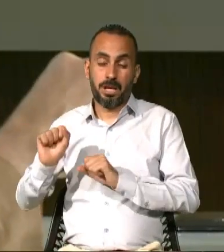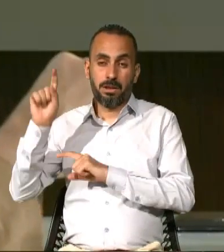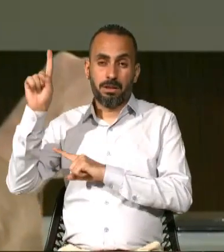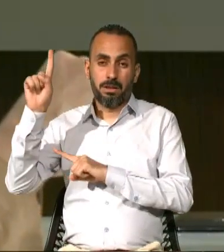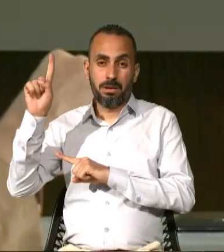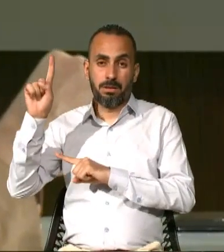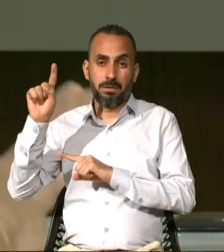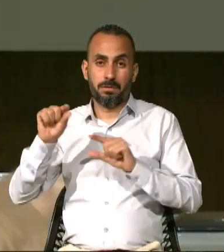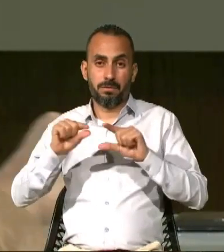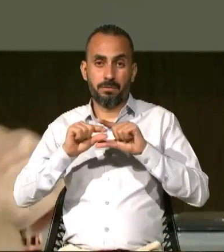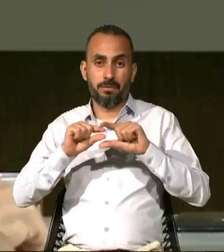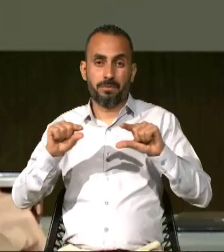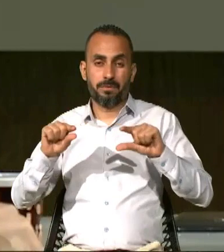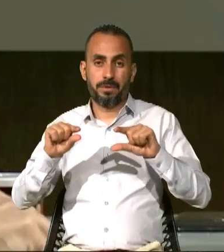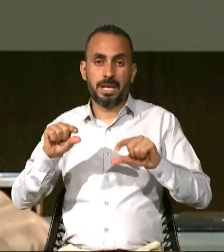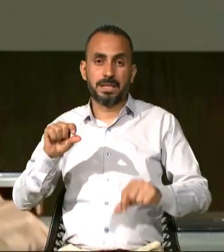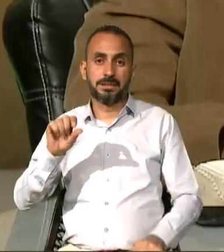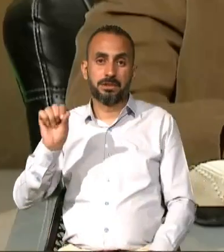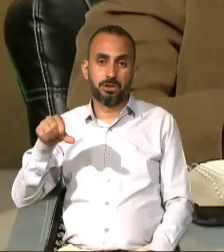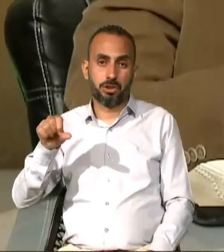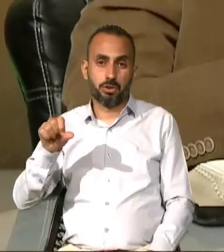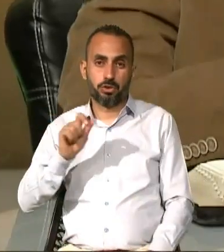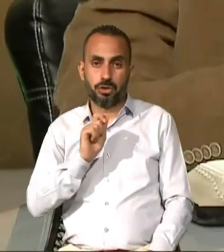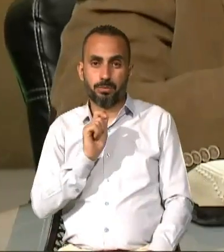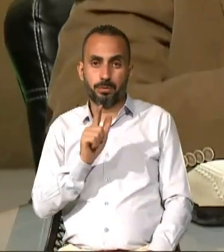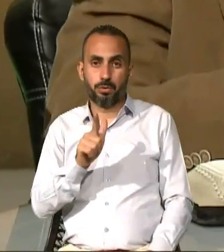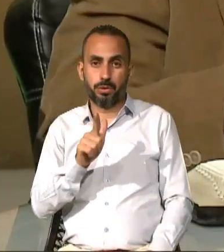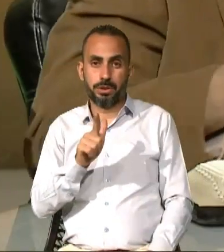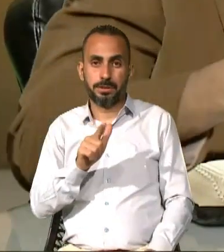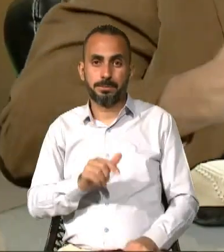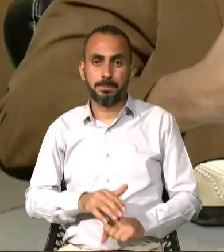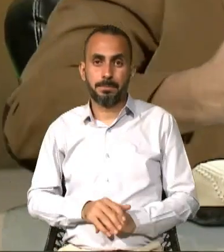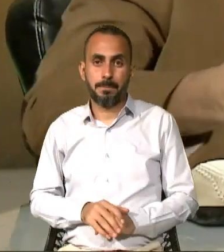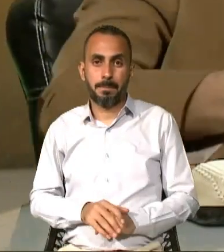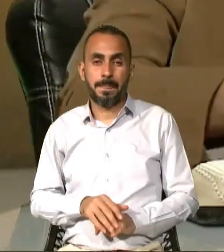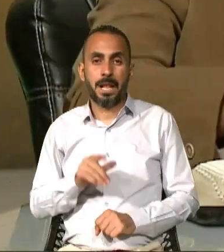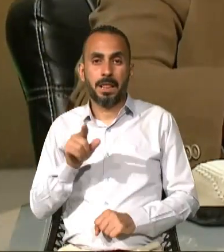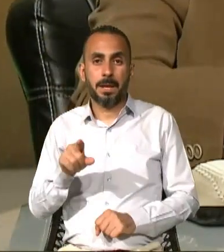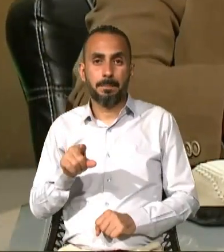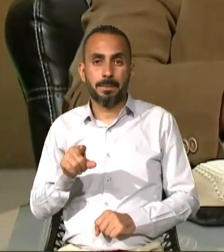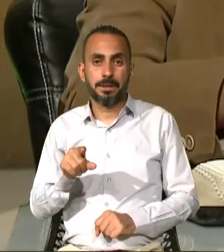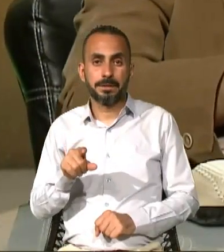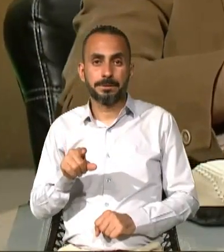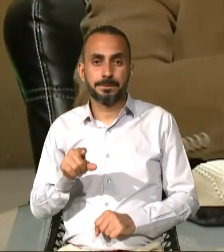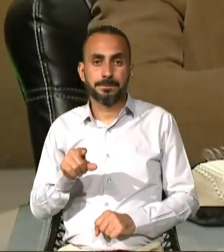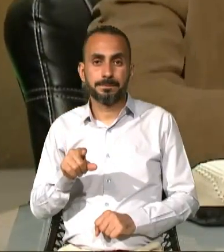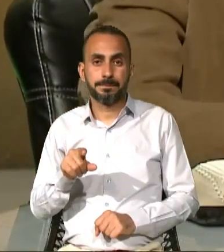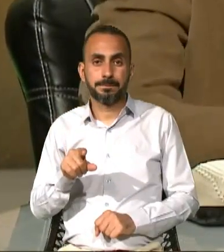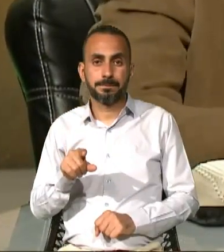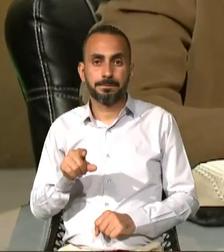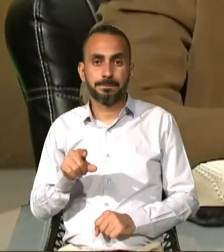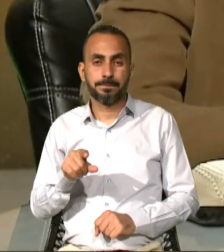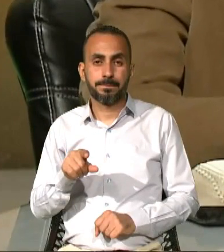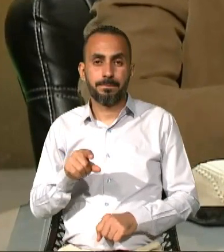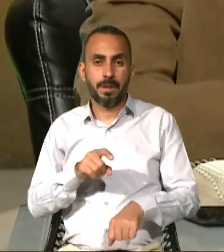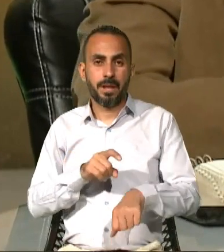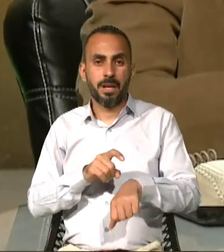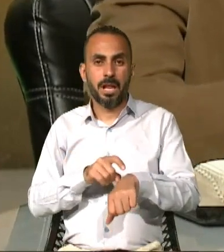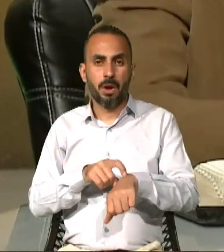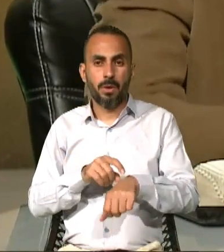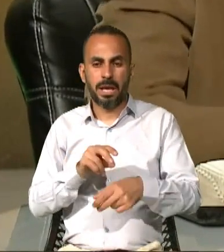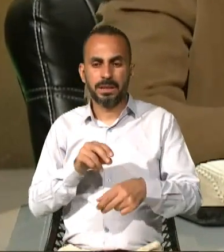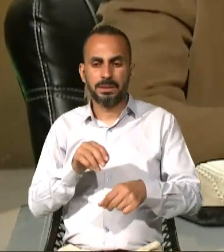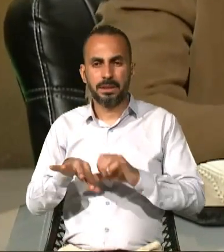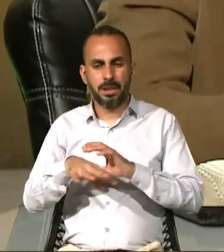عدد 19، قال لما الأحداث بتاعت اقتراب النهاية ولما تشوف